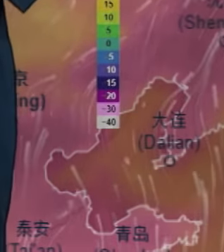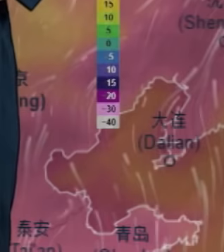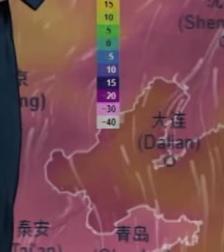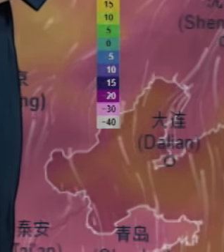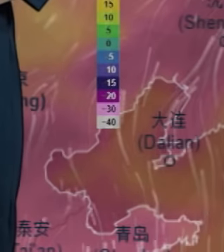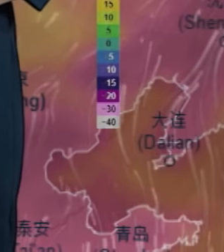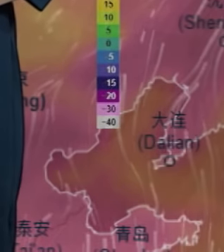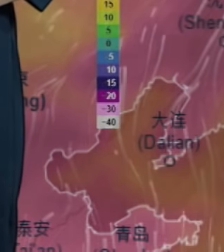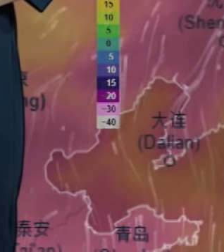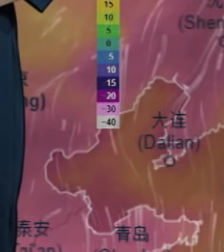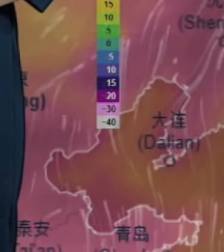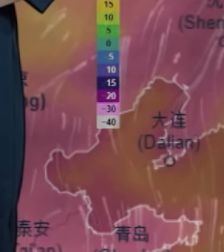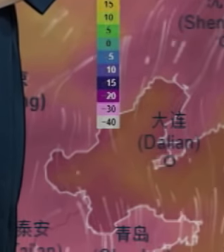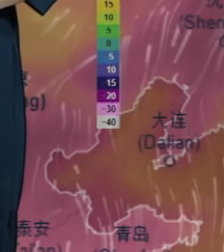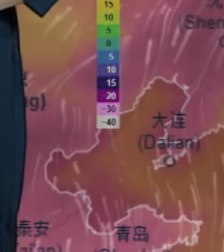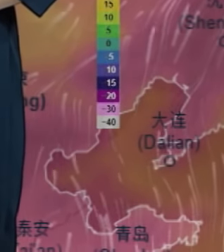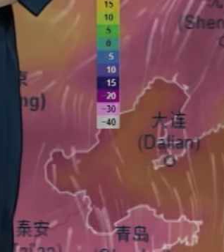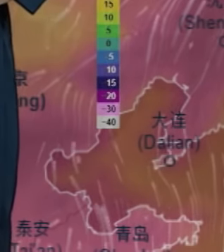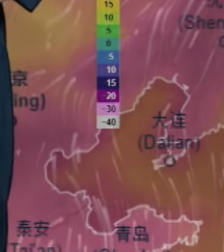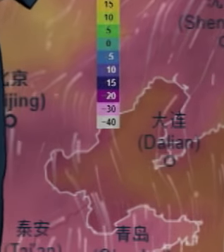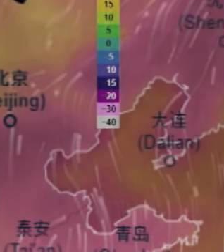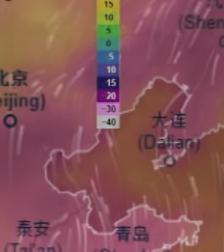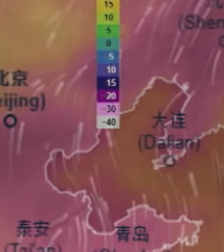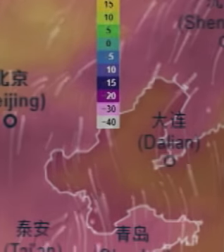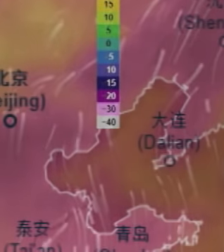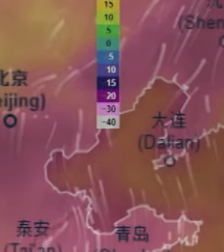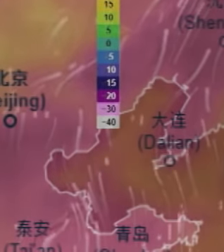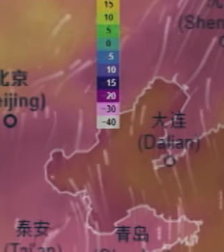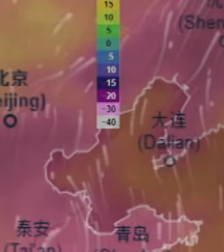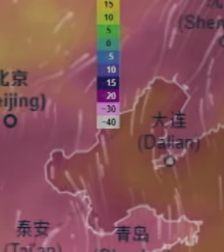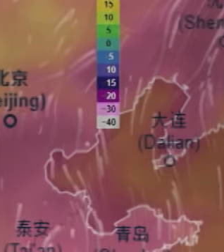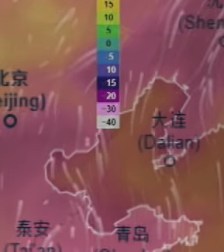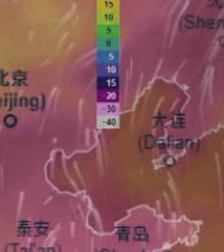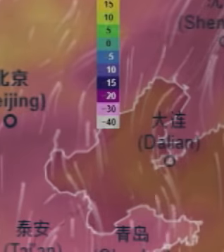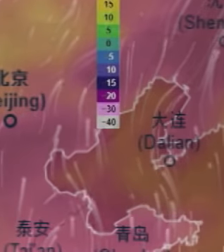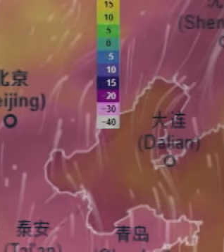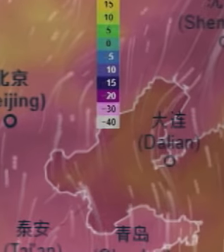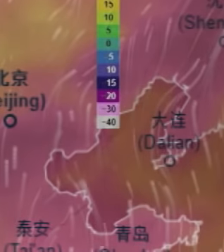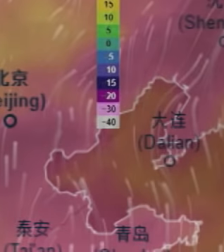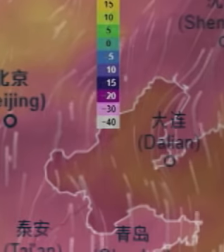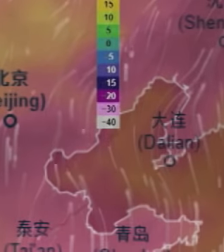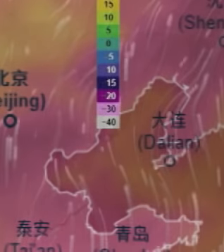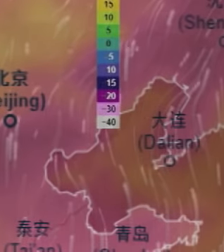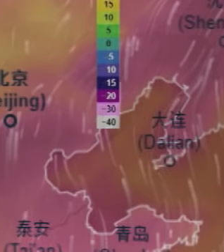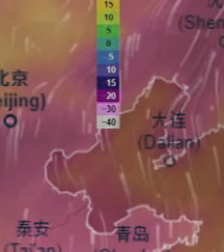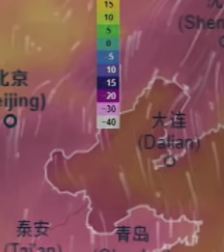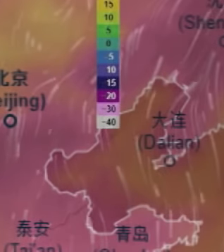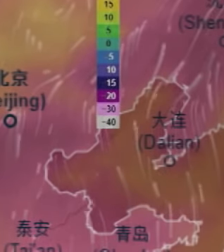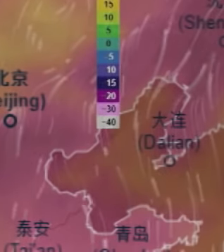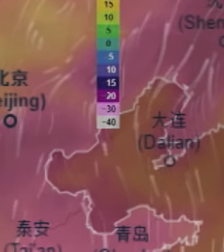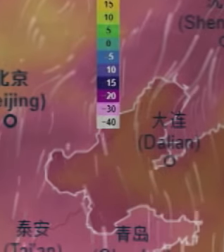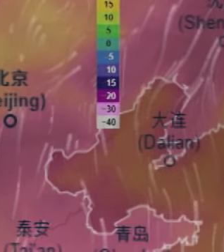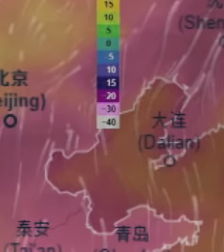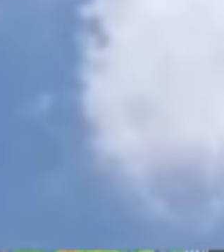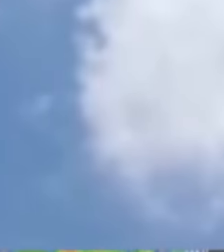өдөртөө 21-24 хэмээ дулаан бахна. Өрөвчлөлтөд үзэгч та бүхэн дэлгэцэнд гарах нийт нутгийн тавааны цагаагаараа мэдээлэл анхаарлаа хандуулъя.